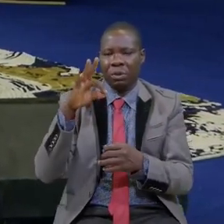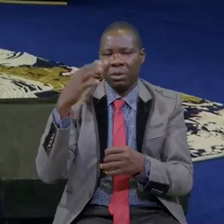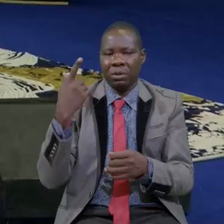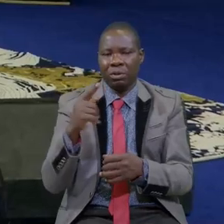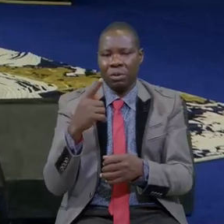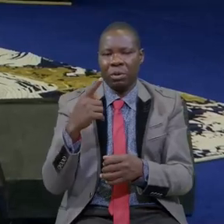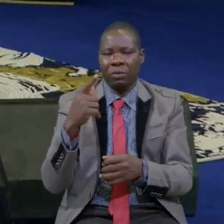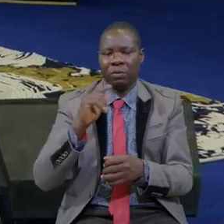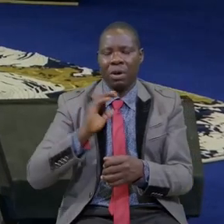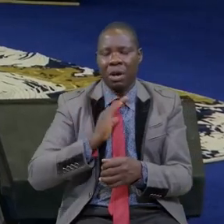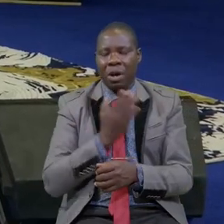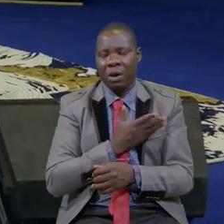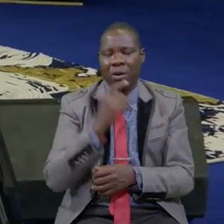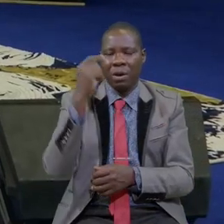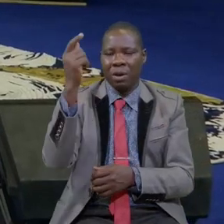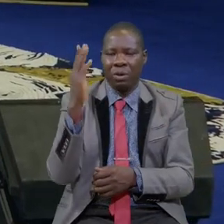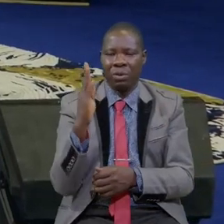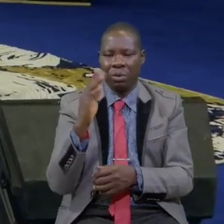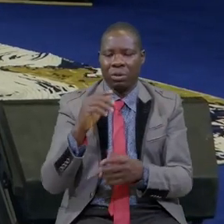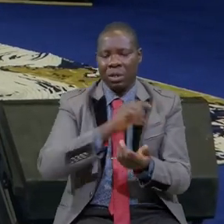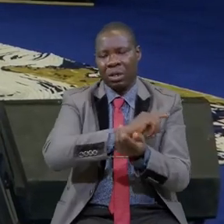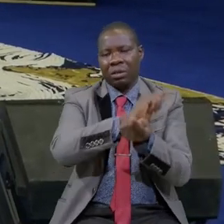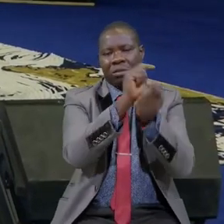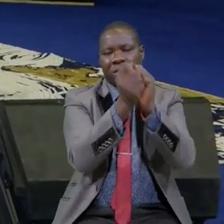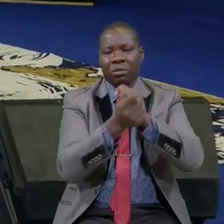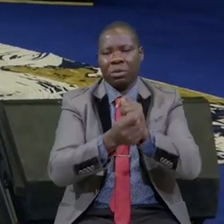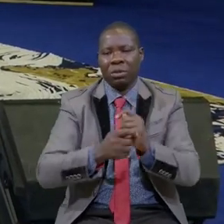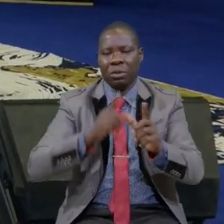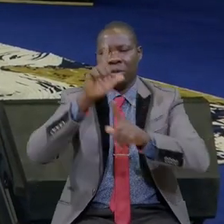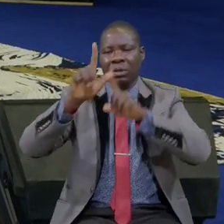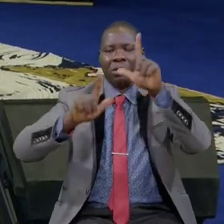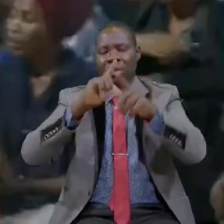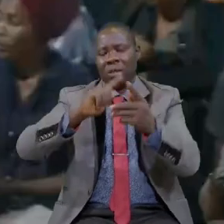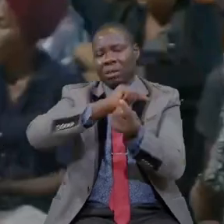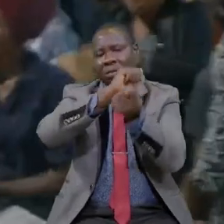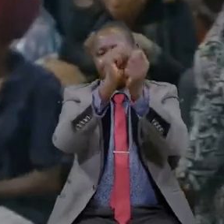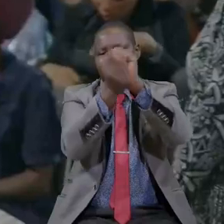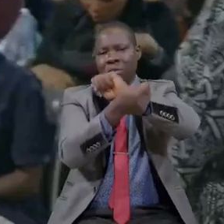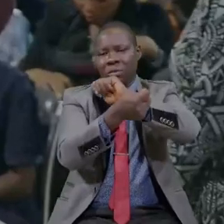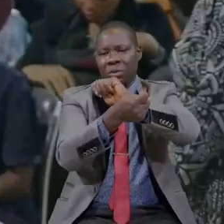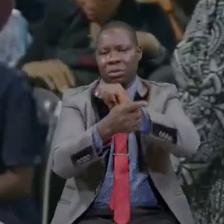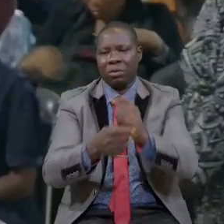notre Dieu. La transformation. Quelqu'un crie « Transformation !»